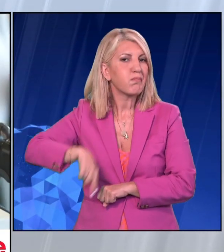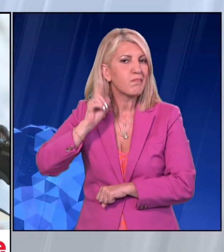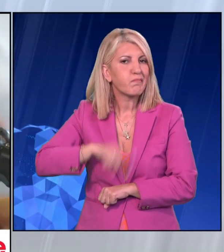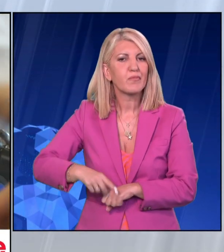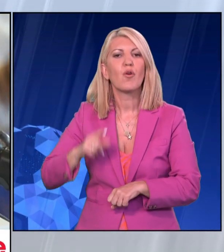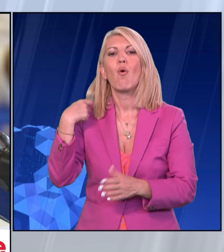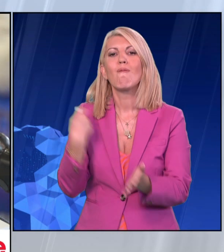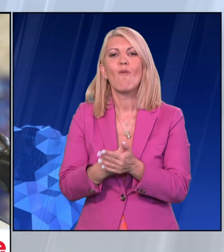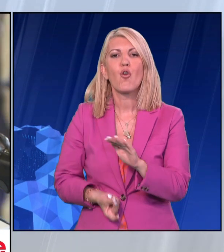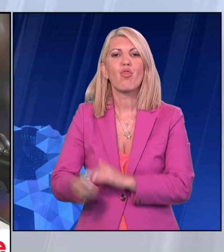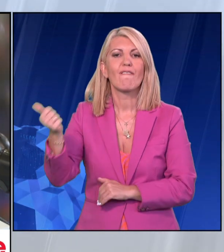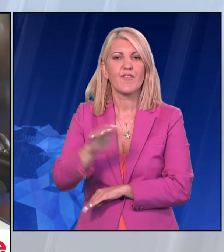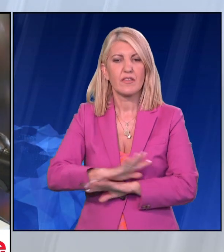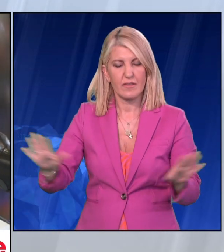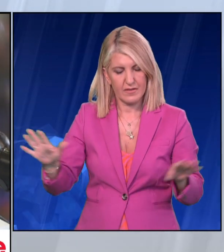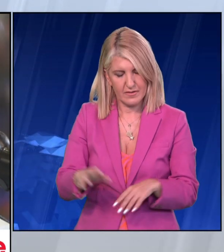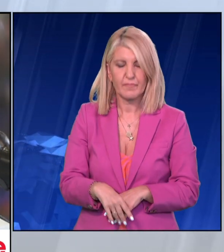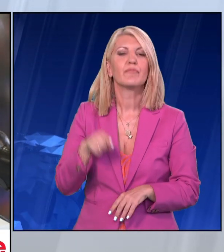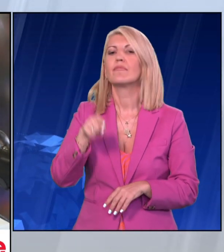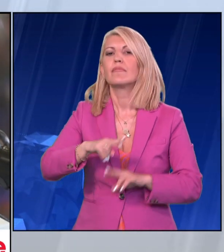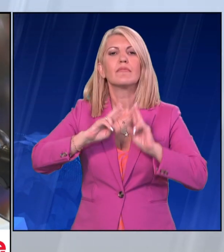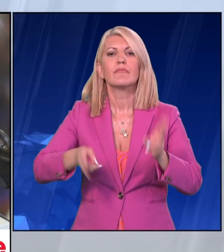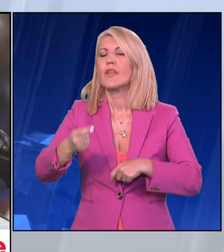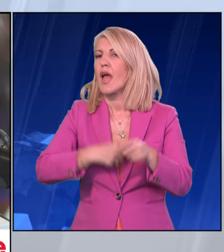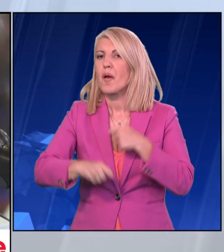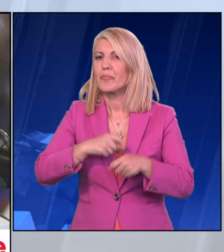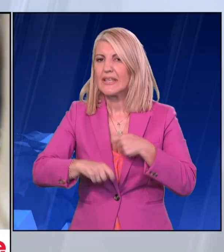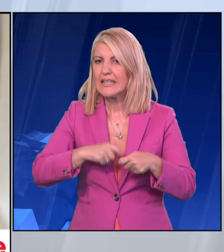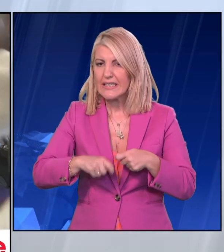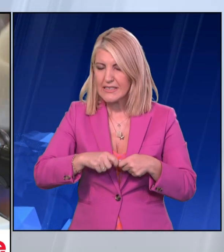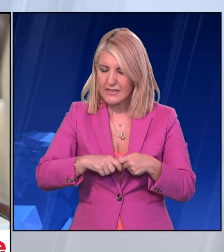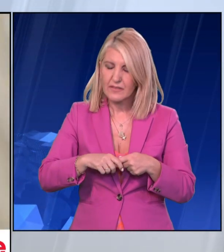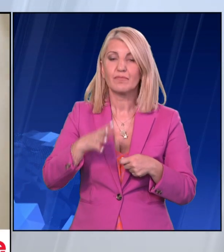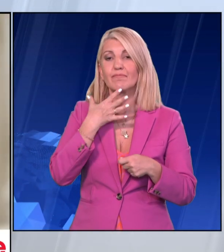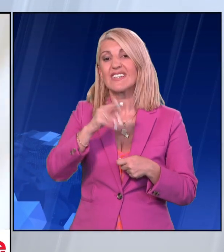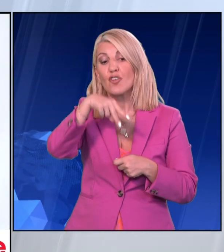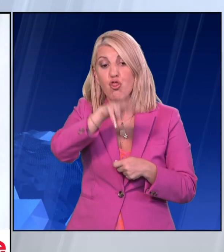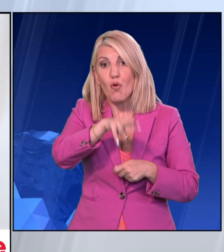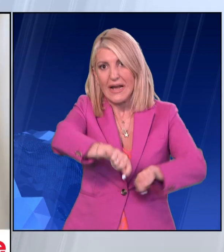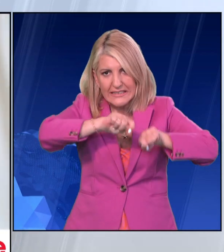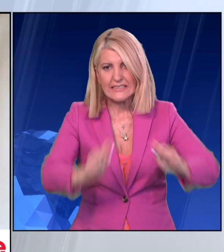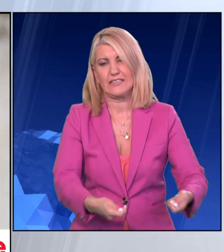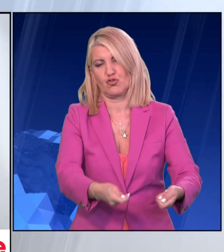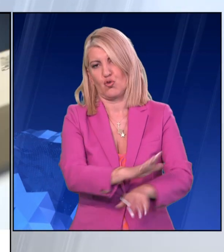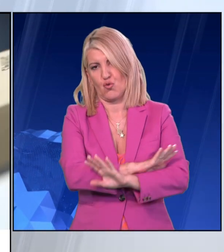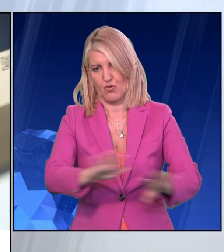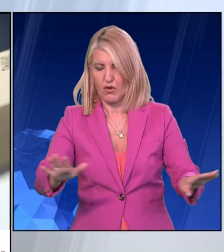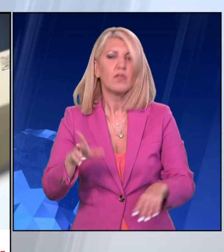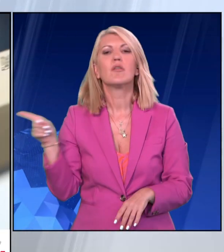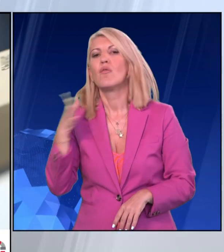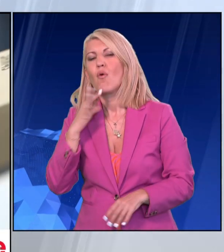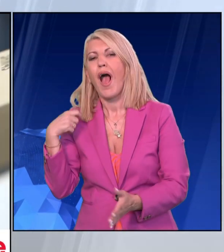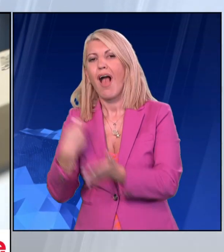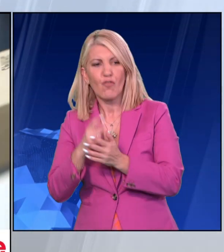για 48 ώρες. Πρόκειται για επιχειρήσεις στις οποίες οι ελεγκτές της Ανεξάρτητης Αρχής Δημοσίων Εσόδων βρήκαν ότι δεν